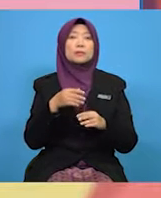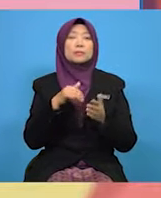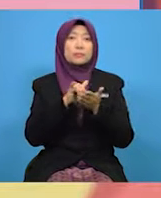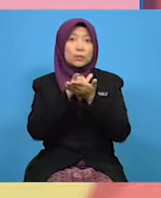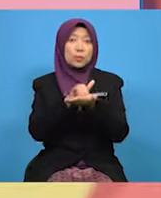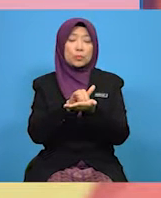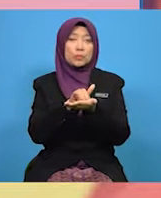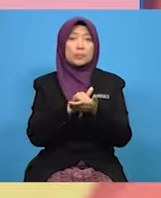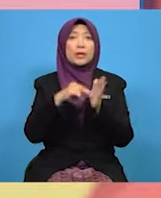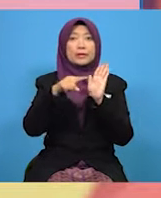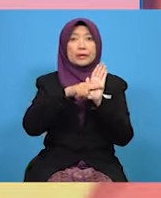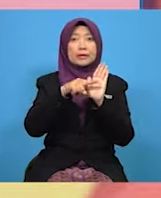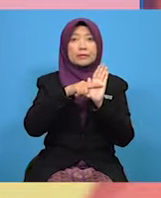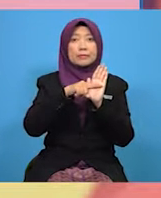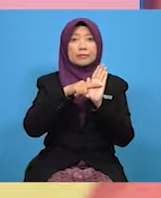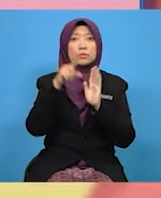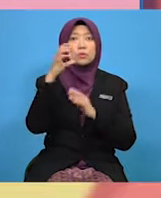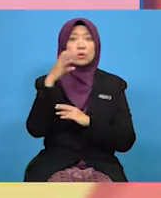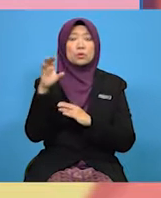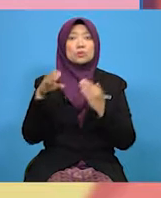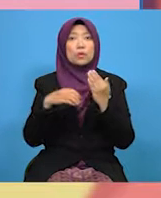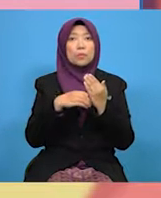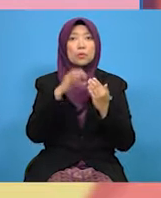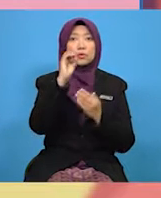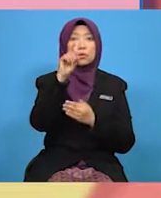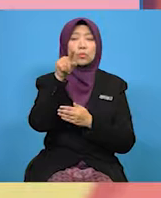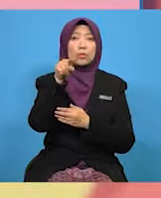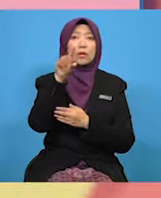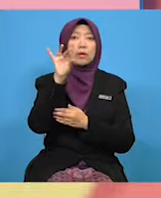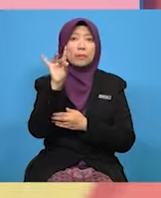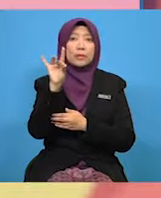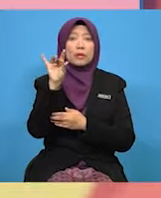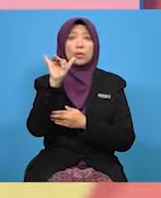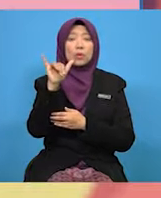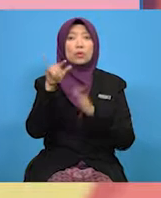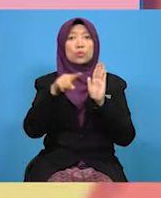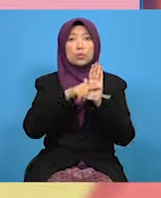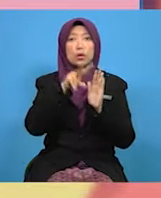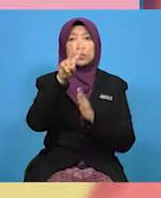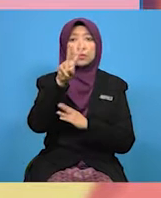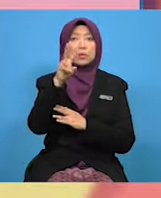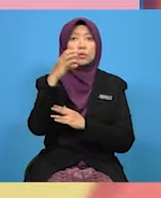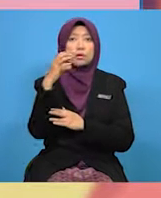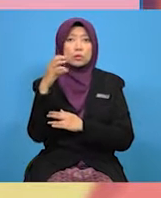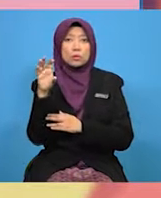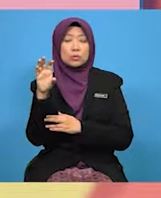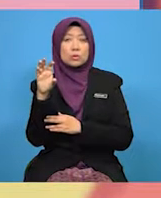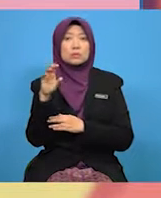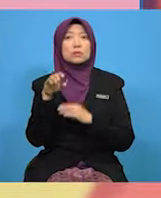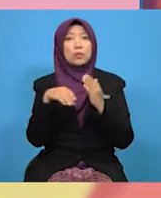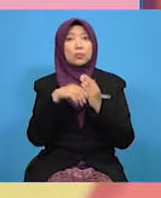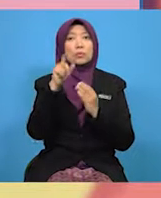yaitu needed in 100 sampoko sopo ya Pak Wito latih campur